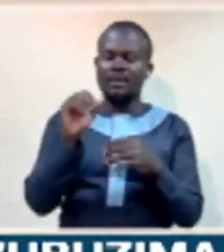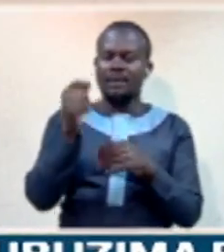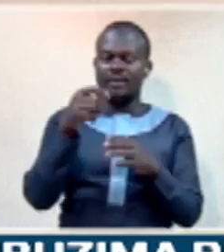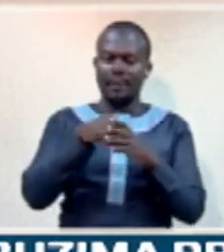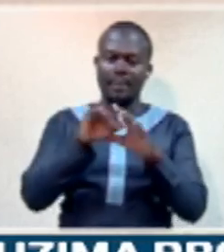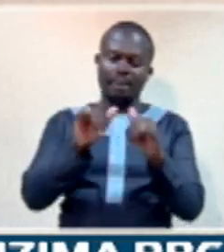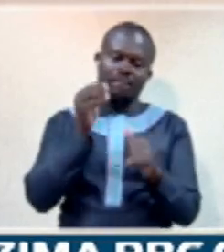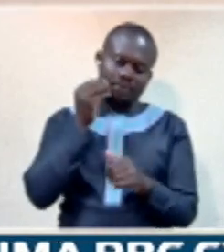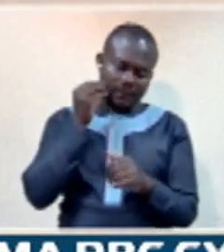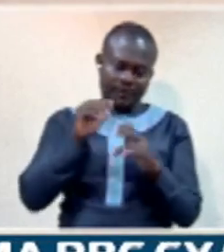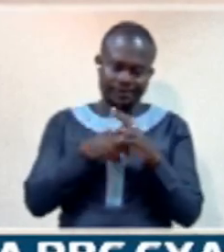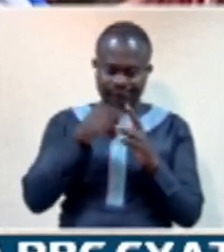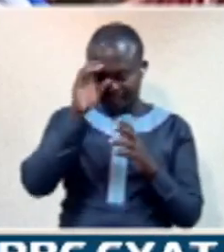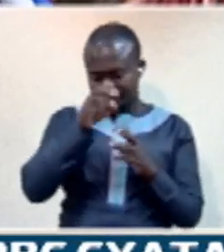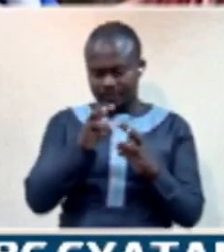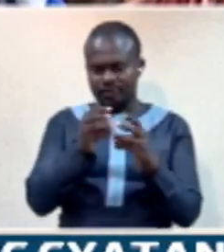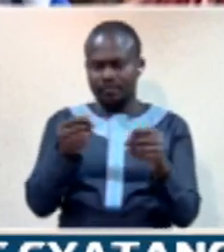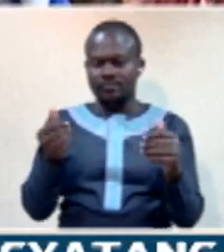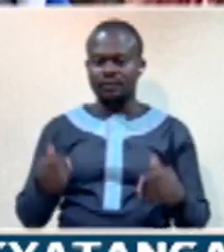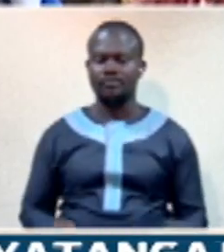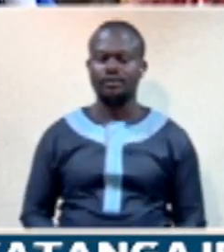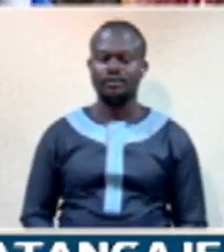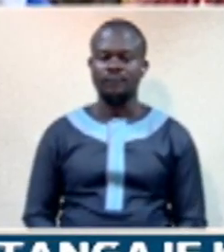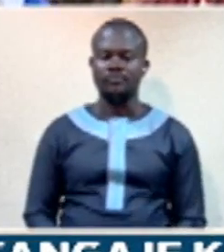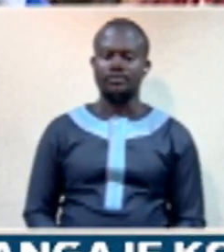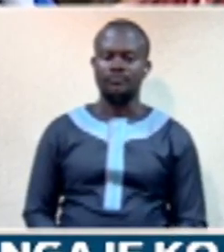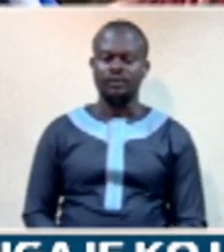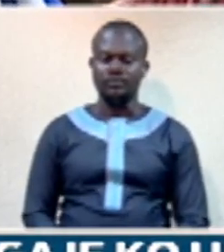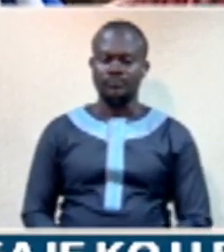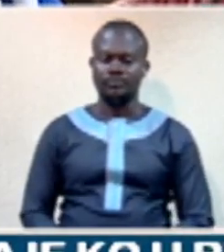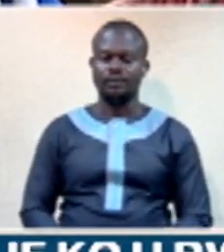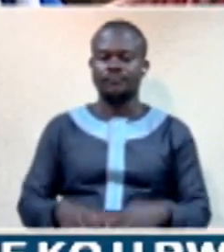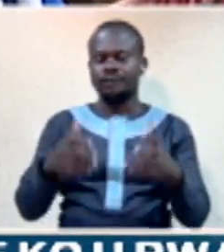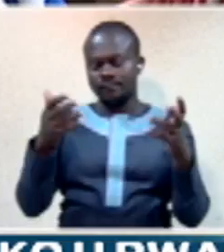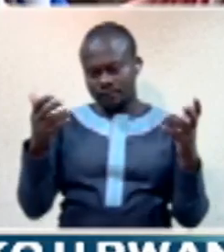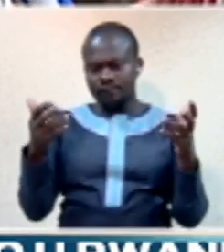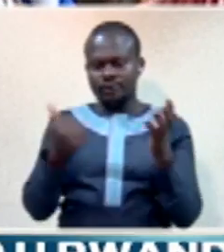rugo cyatangiye gushakirwa umuti. Ingorane zari zihari ni uko